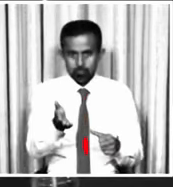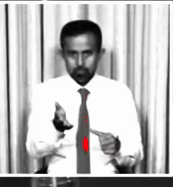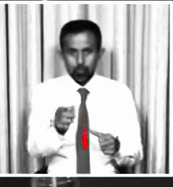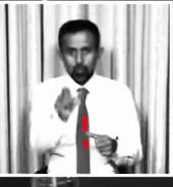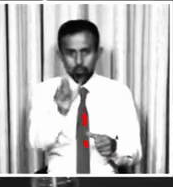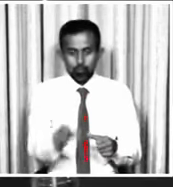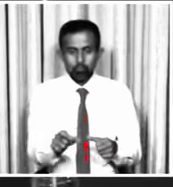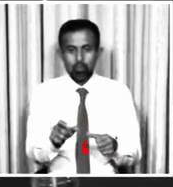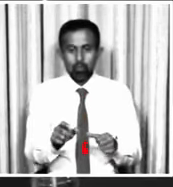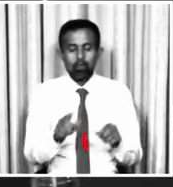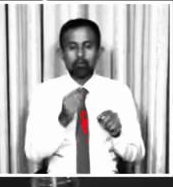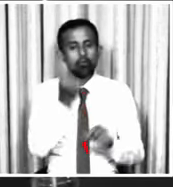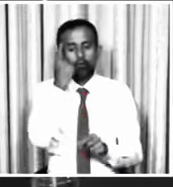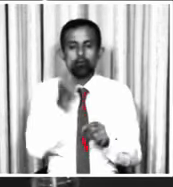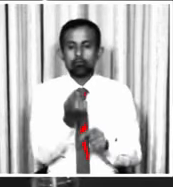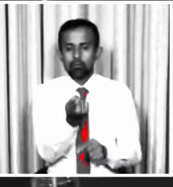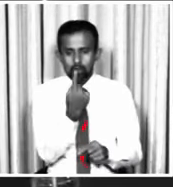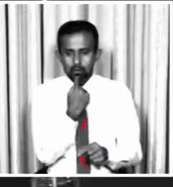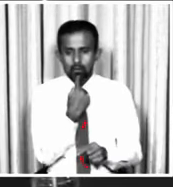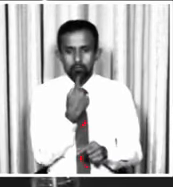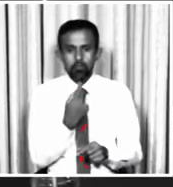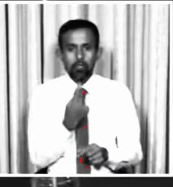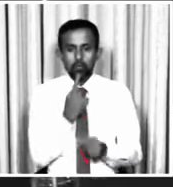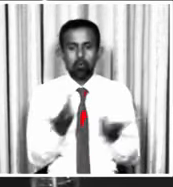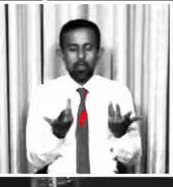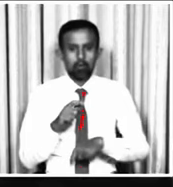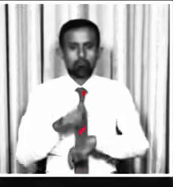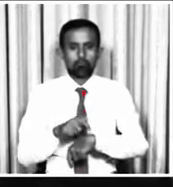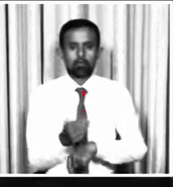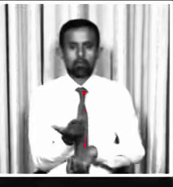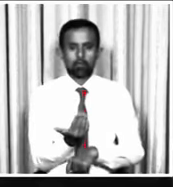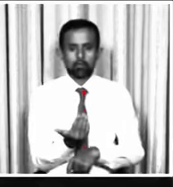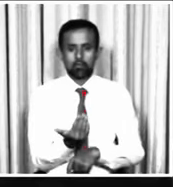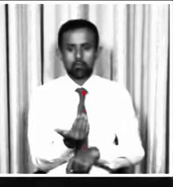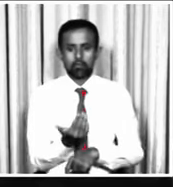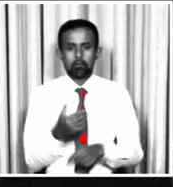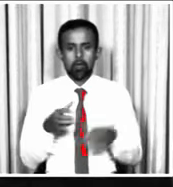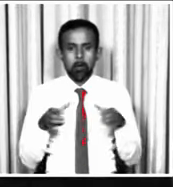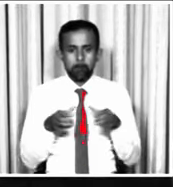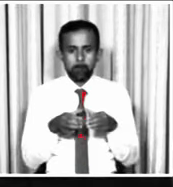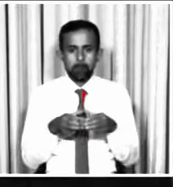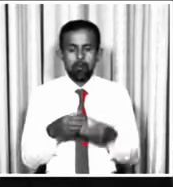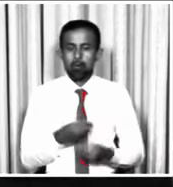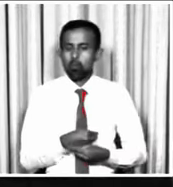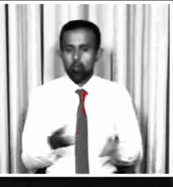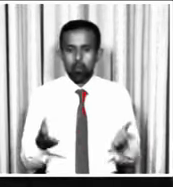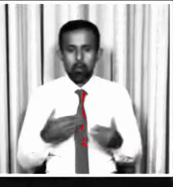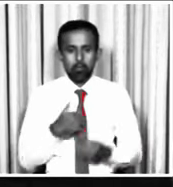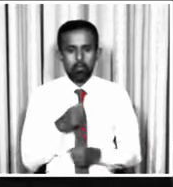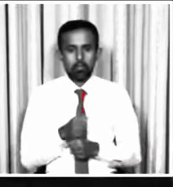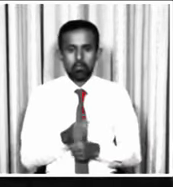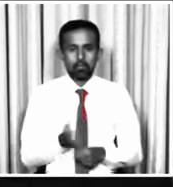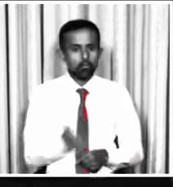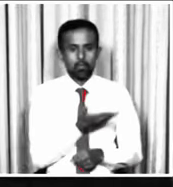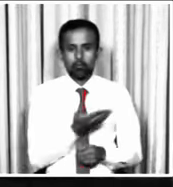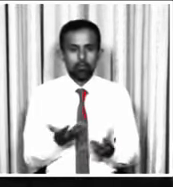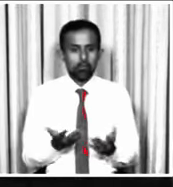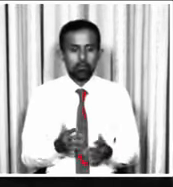ඔබතුමා මේකට ප්‍රකාශයක් නිකුත් කරන්න ඕන මම මෙහෙම එකක් කියලා නැහැ කියලා. එතකොට දැන් මේ පක්ෂය විනාශ වුණේ අපි ආණ්ඩුවට යාම නිසා